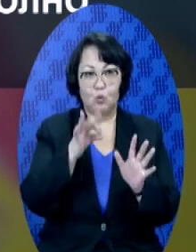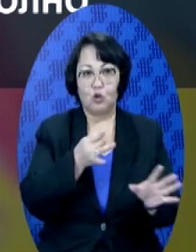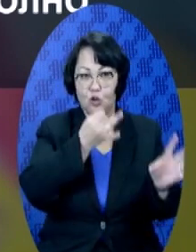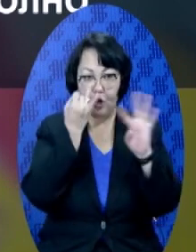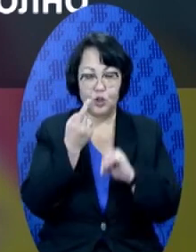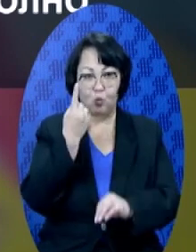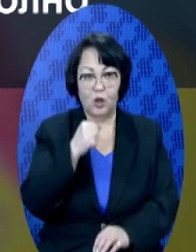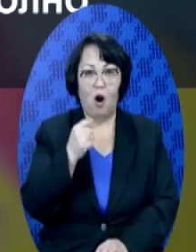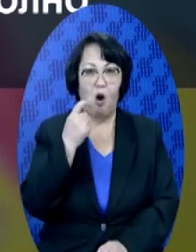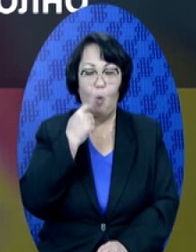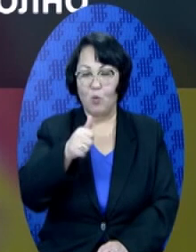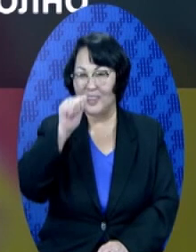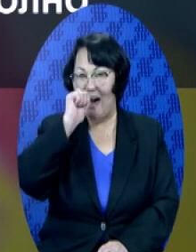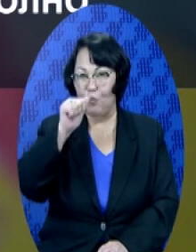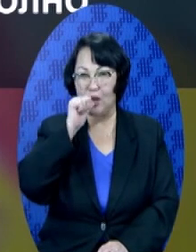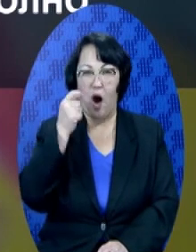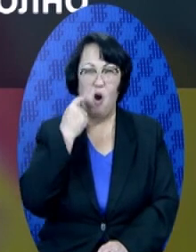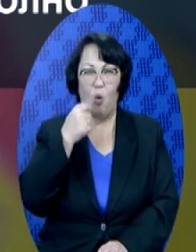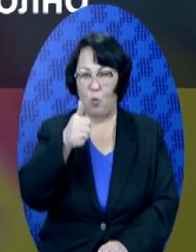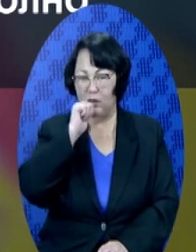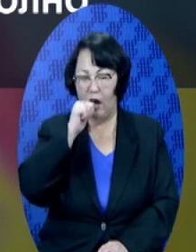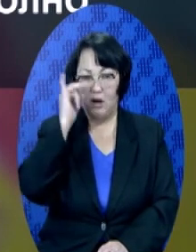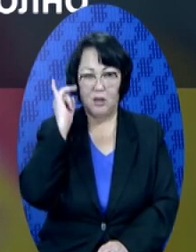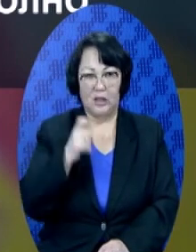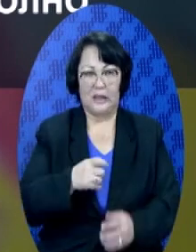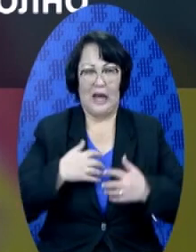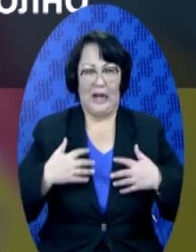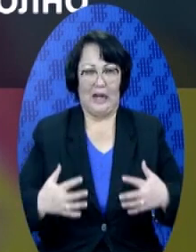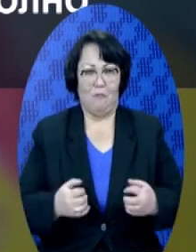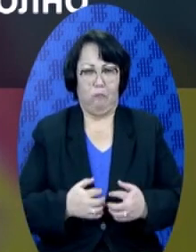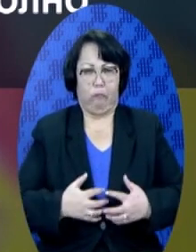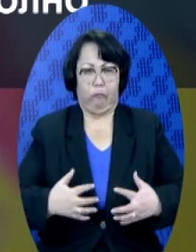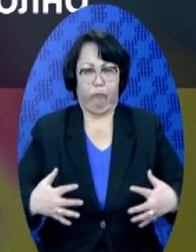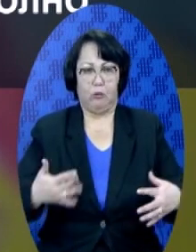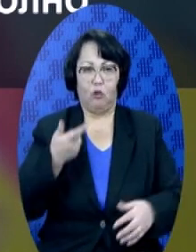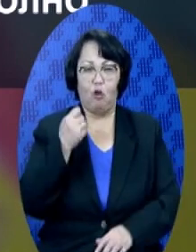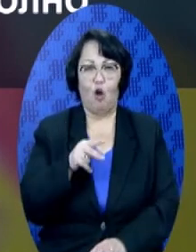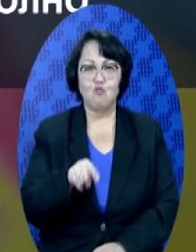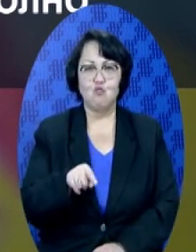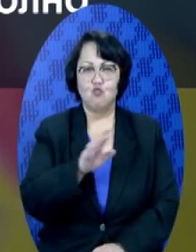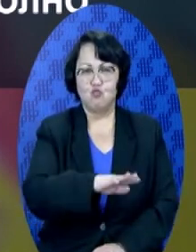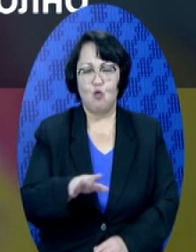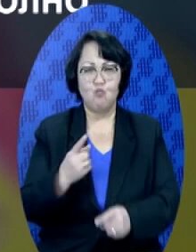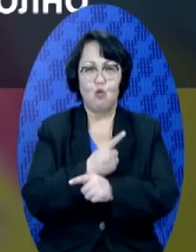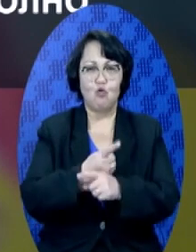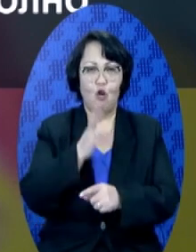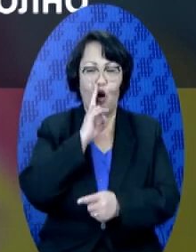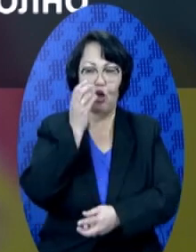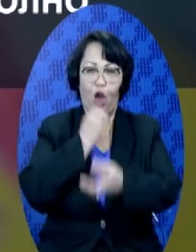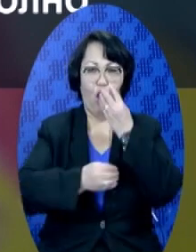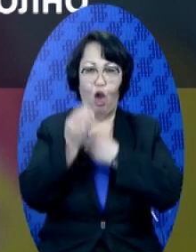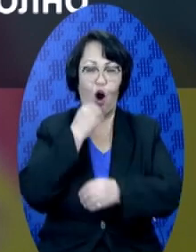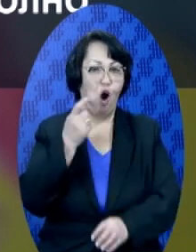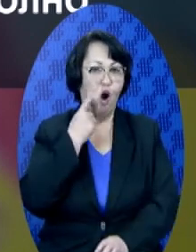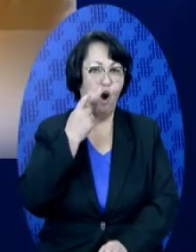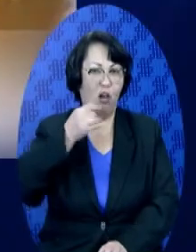чихэрлэг ундаа уудаг гэсэн судалгаа гарчээ. Үүнээс харахад хүүхдийн тархалтад нөлөөлж байгаа гол хүчин зүйл нь буруу хооллолт буюу чихрийн хэрэглээ